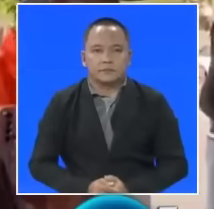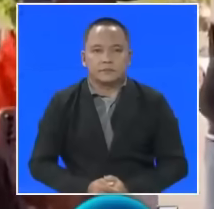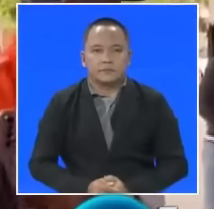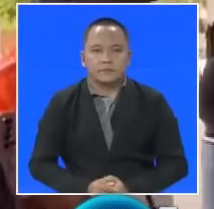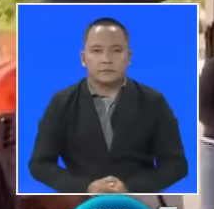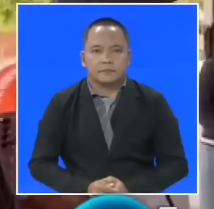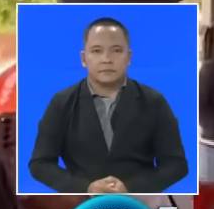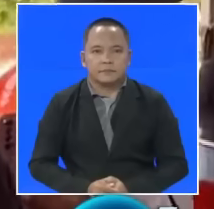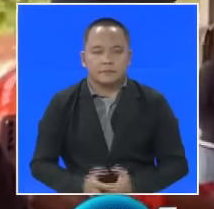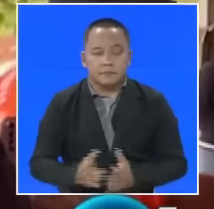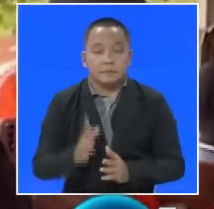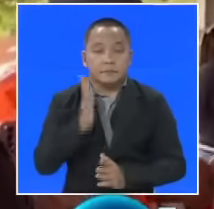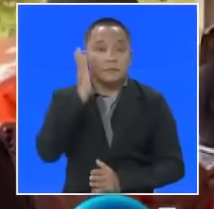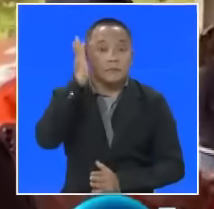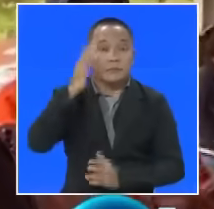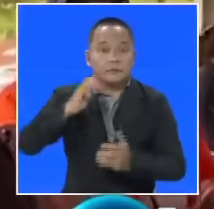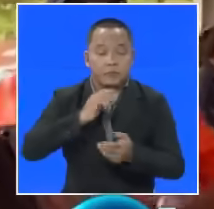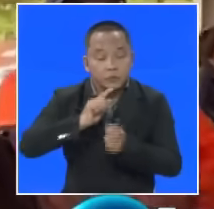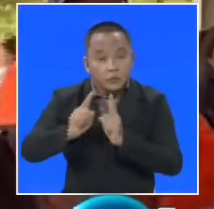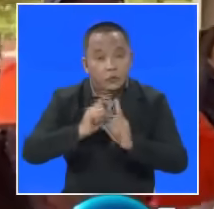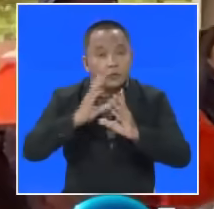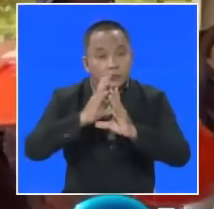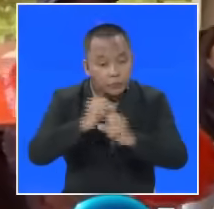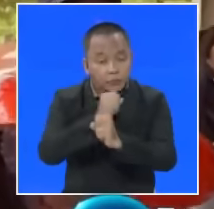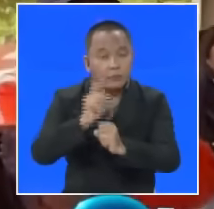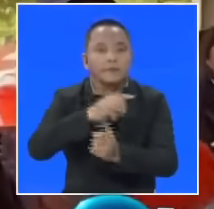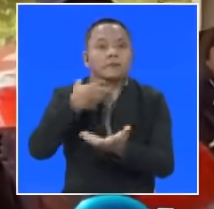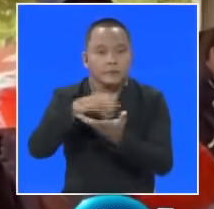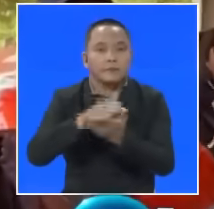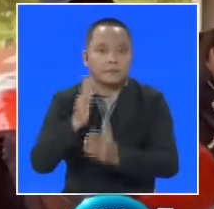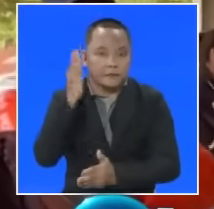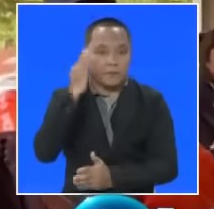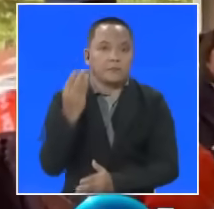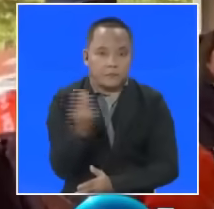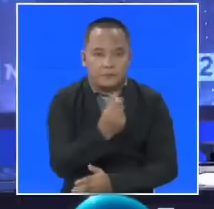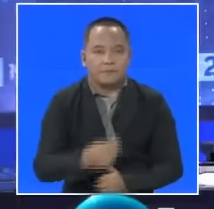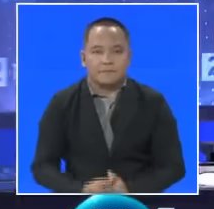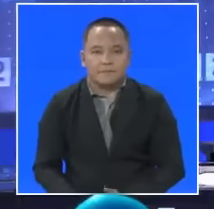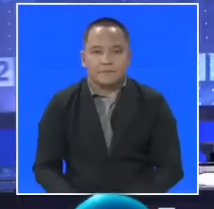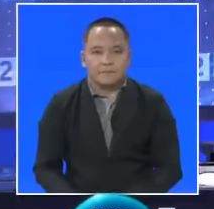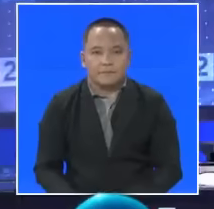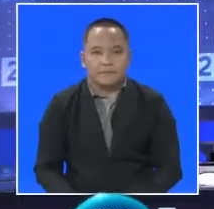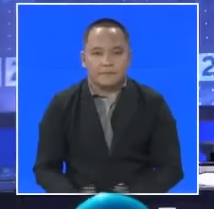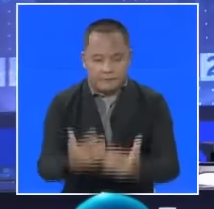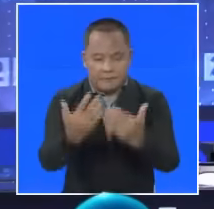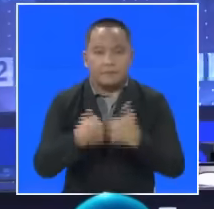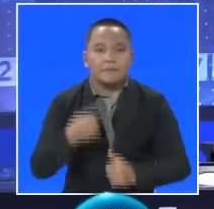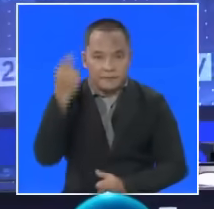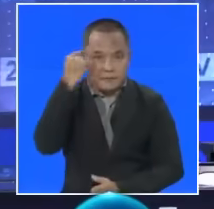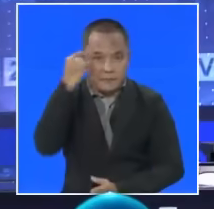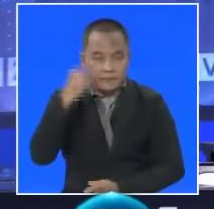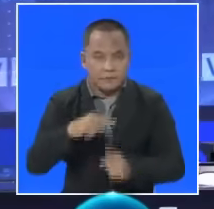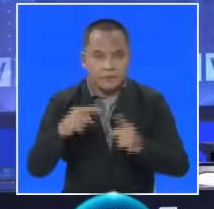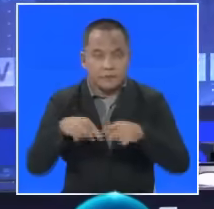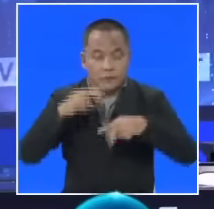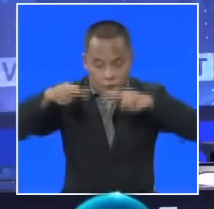ดี๋ยวถ้ามีความคืบหน้ายังไงก็จะแจ้งให้กับประชาชนได้ทราบให้เร็วที่สุด หลังจากนี้ก็น่าเชื่อว่าจะมี